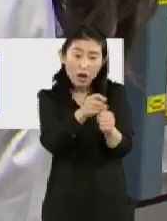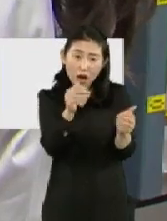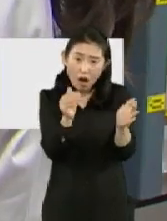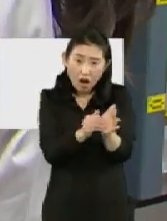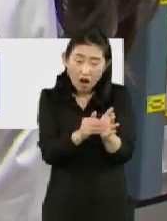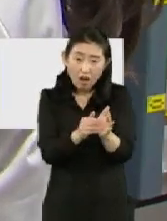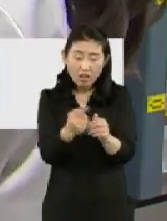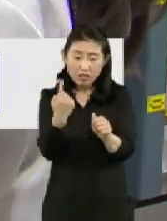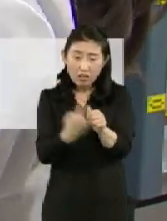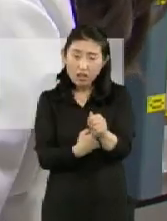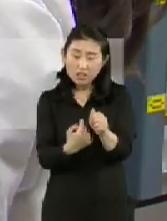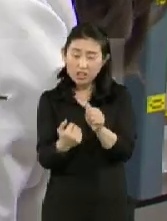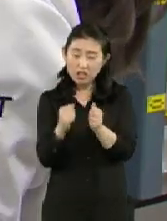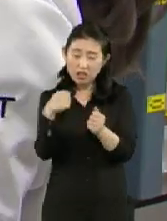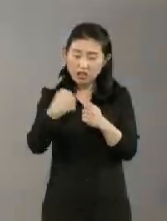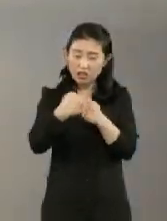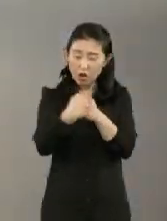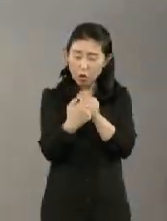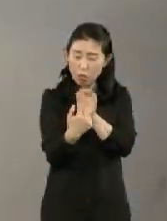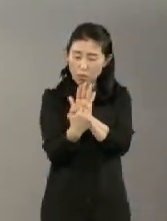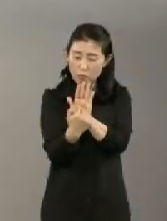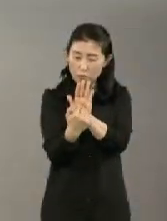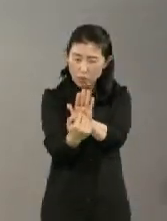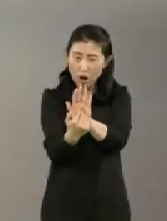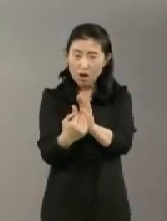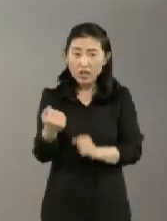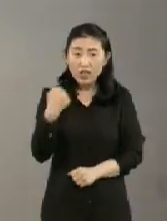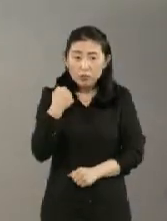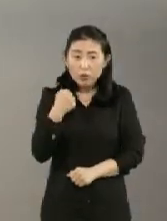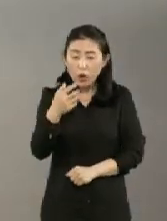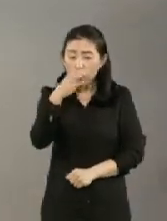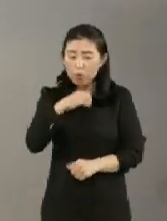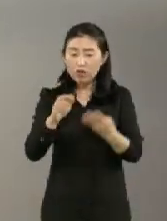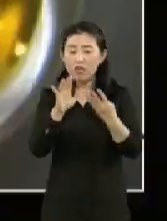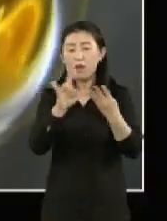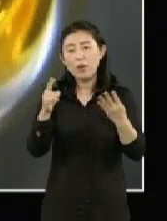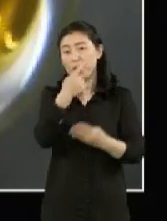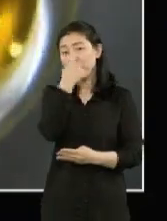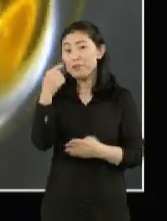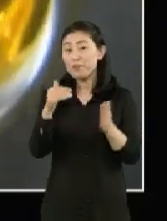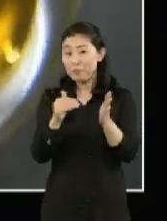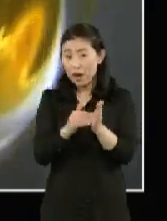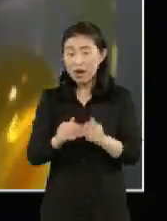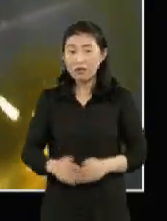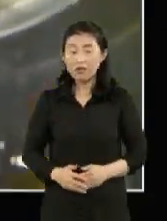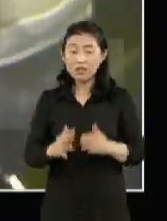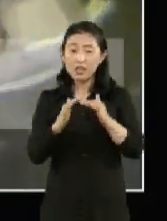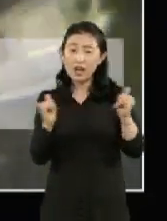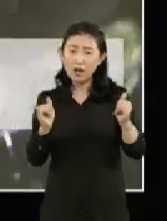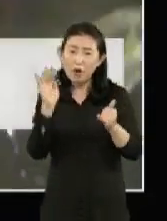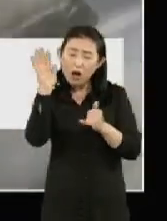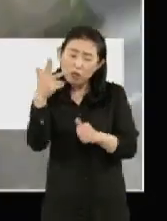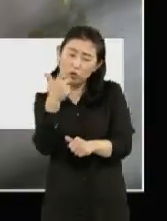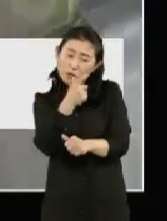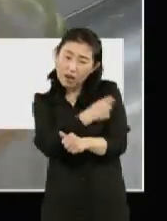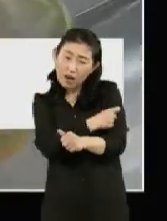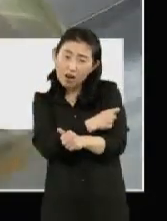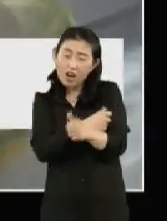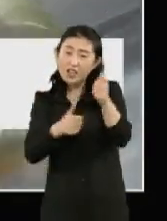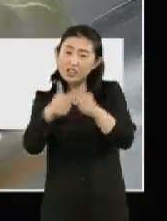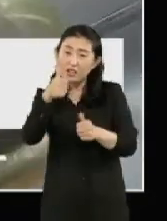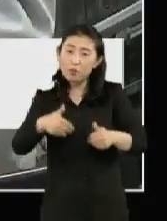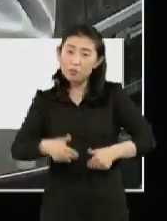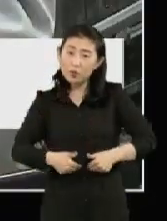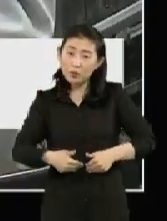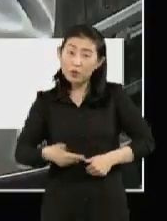항체 생성이 4배 이상 늘어나는 효과를 확인했습니다. 물론 실험을 해봐야 되겠지만 지금 이제 독감